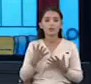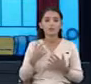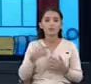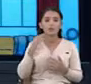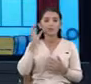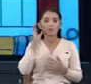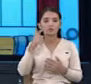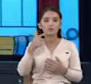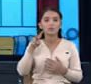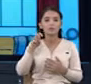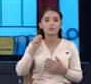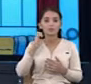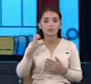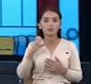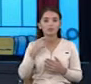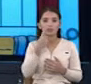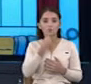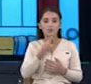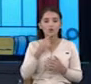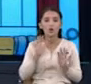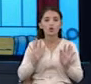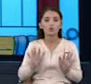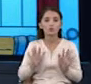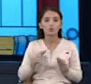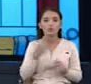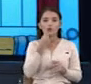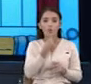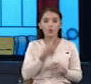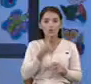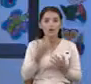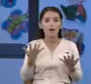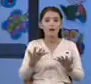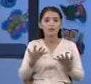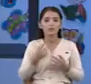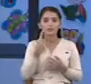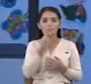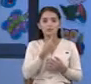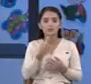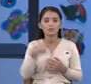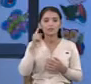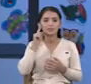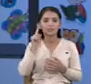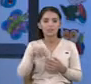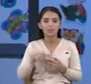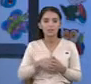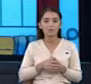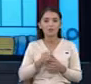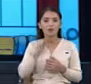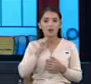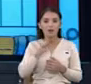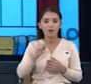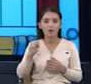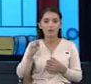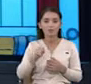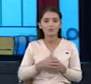когда мы слышим гласный звук, мы слышим только голос. А какие мы гласные звуки знаем?